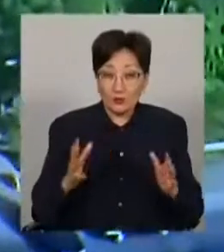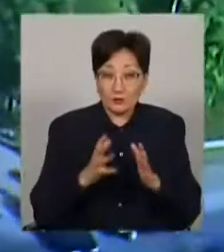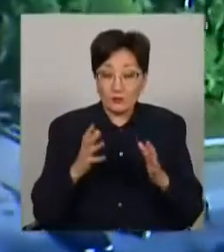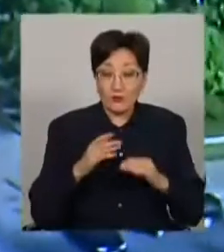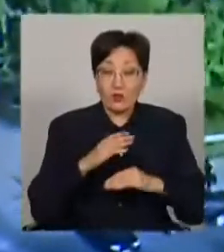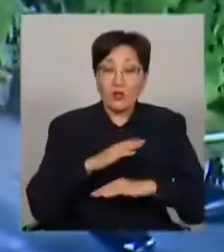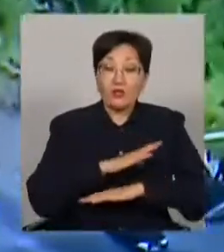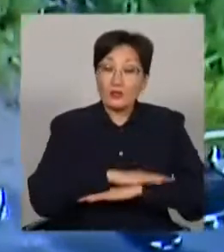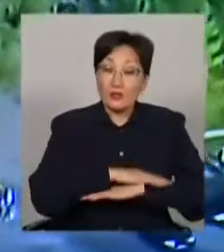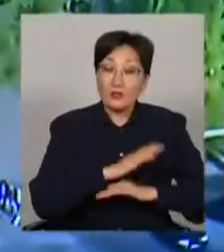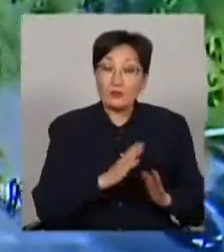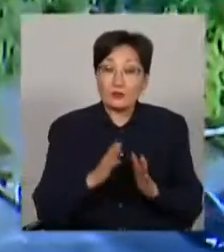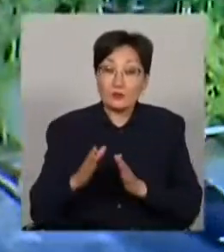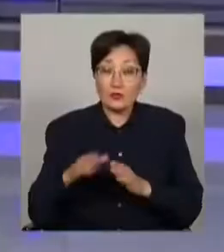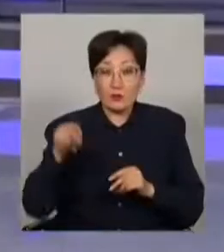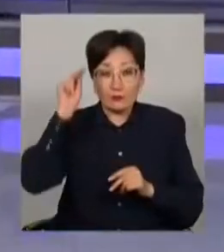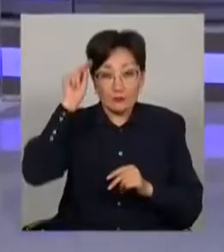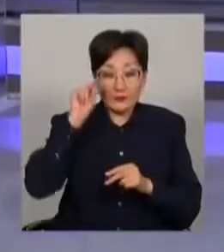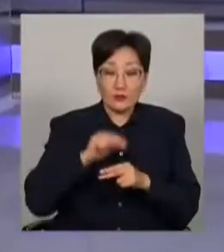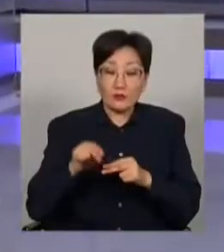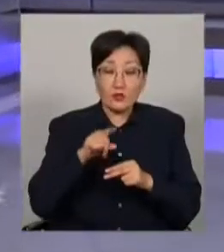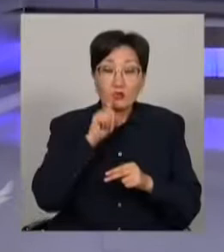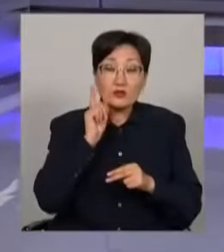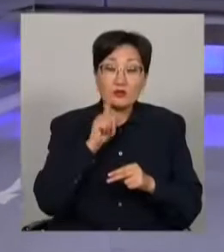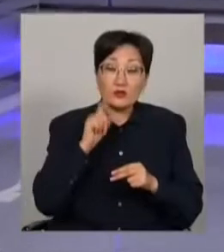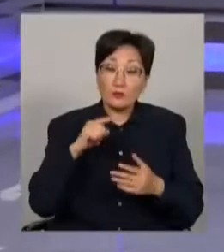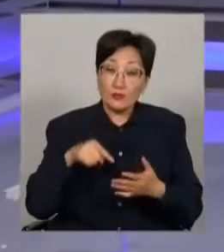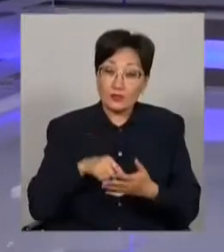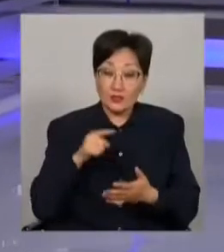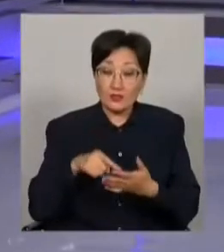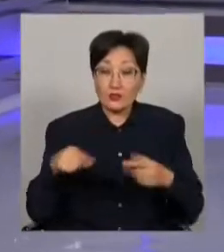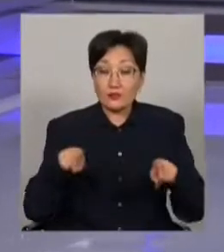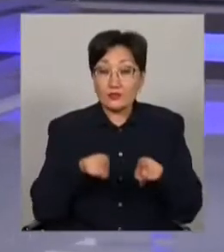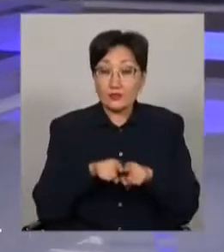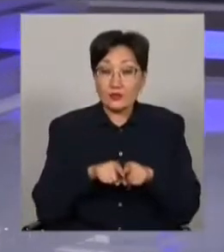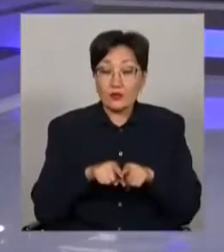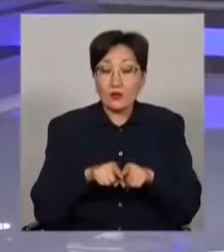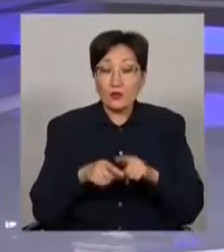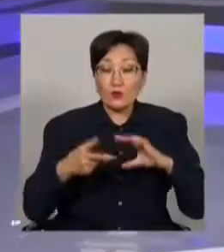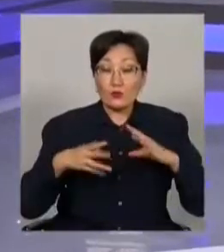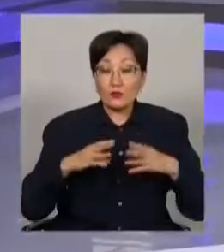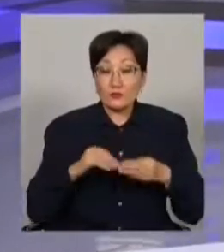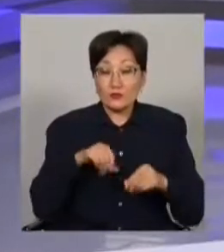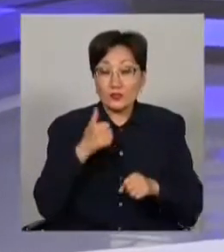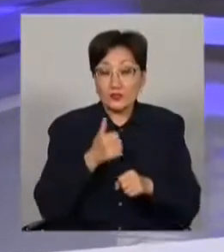тәртіп сақтау, білім, жастар мәселелері деген сияқты барлық сол